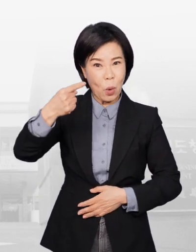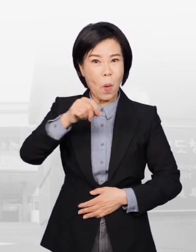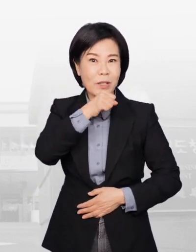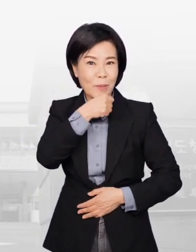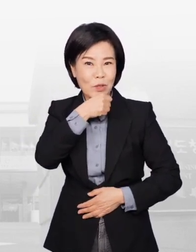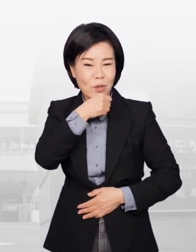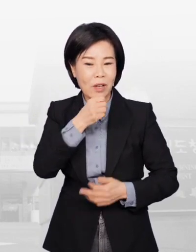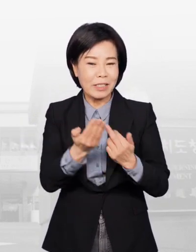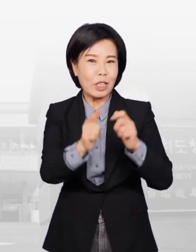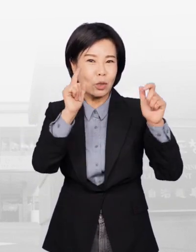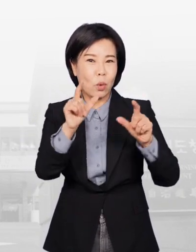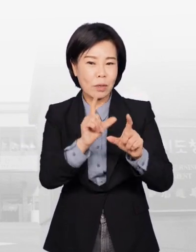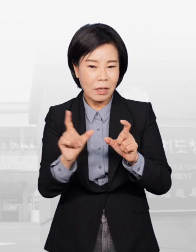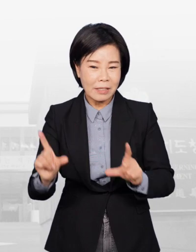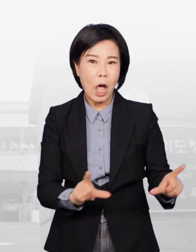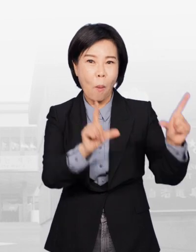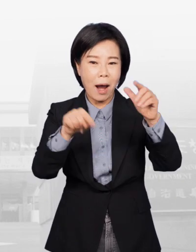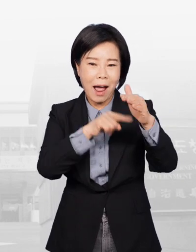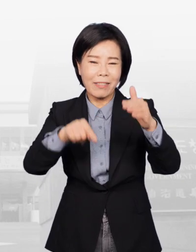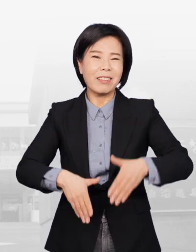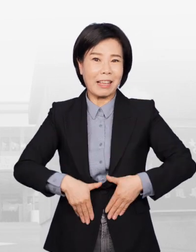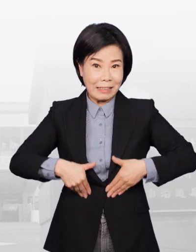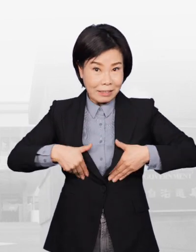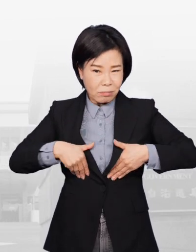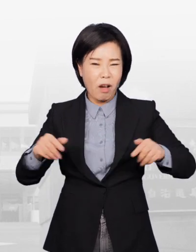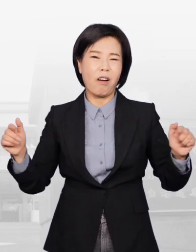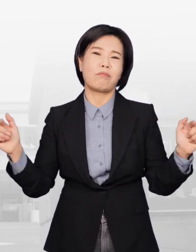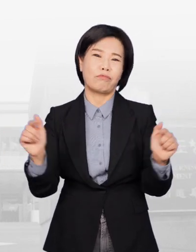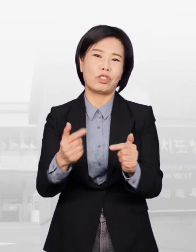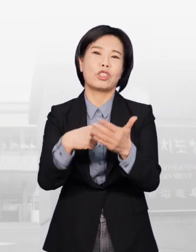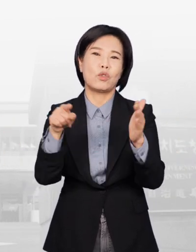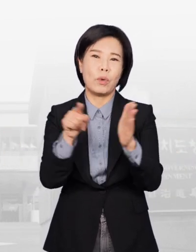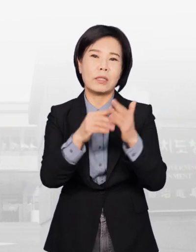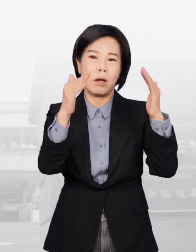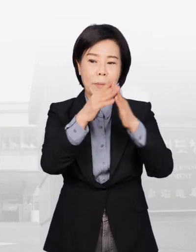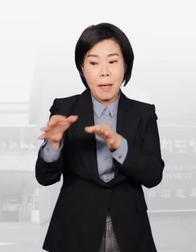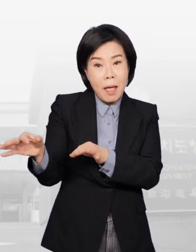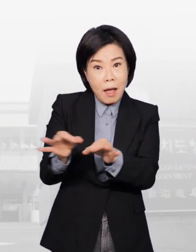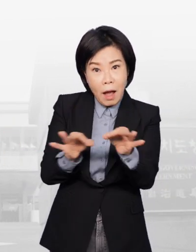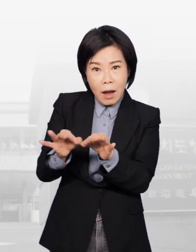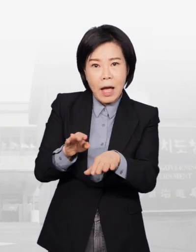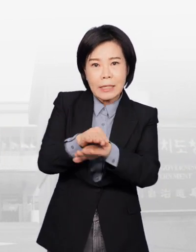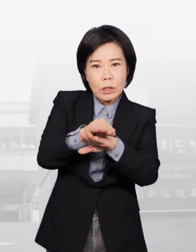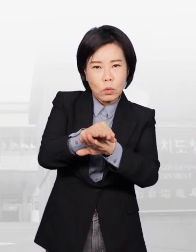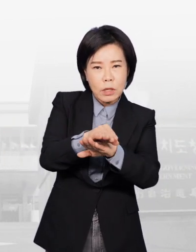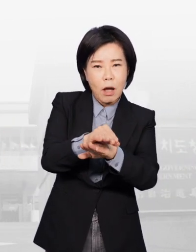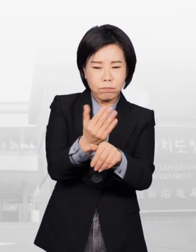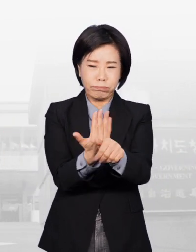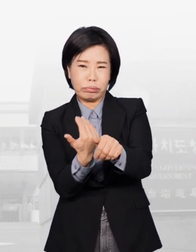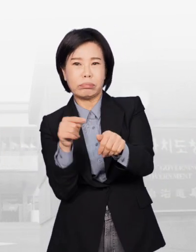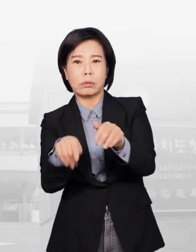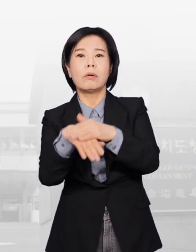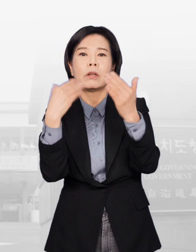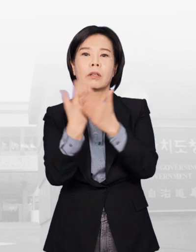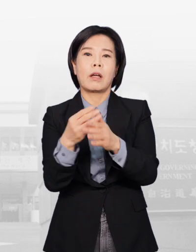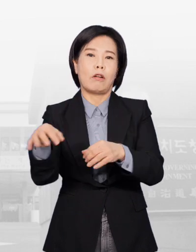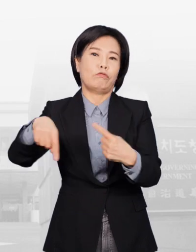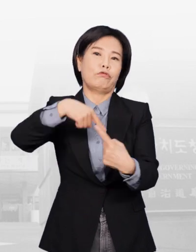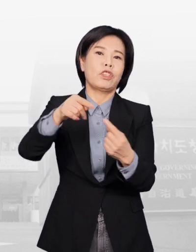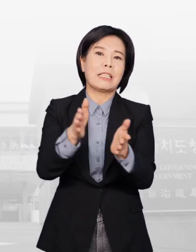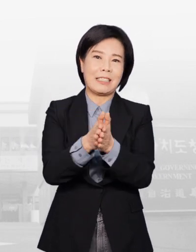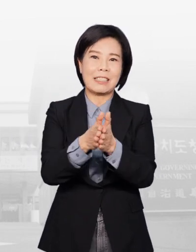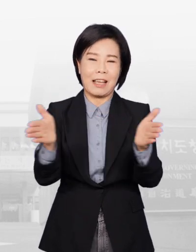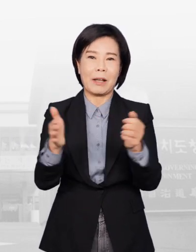포인트입니다. 제주도는 생활 속 온실가스를 줄이기 위해 일반 주택 및 상가, 자동차 탄소 포인트제를